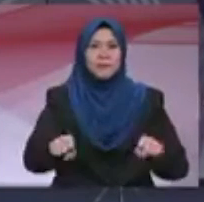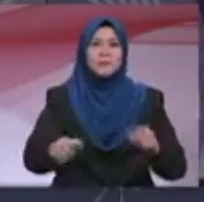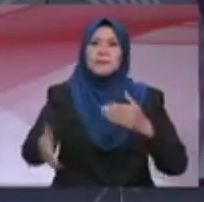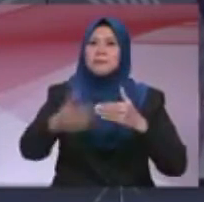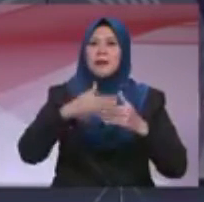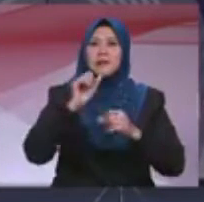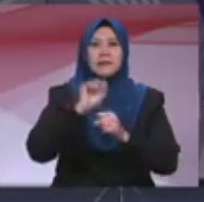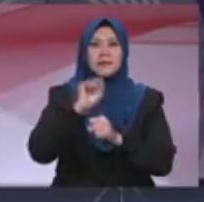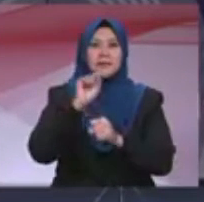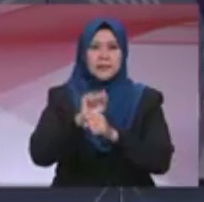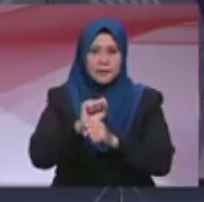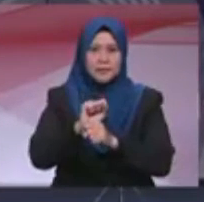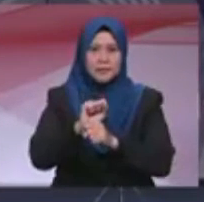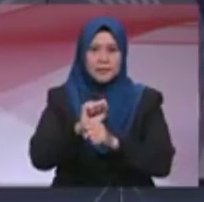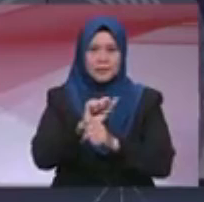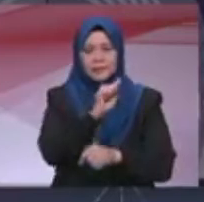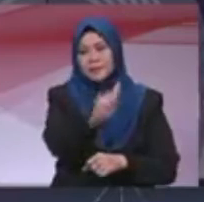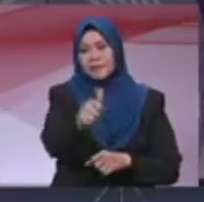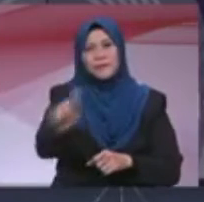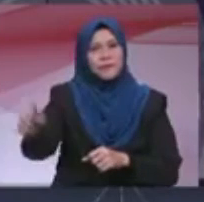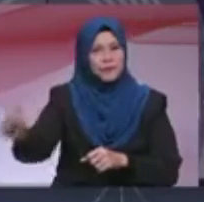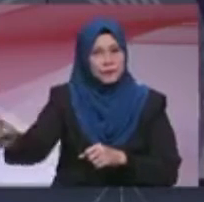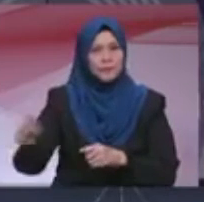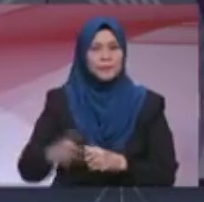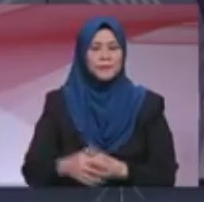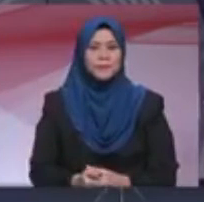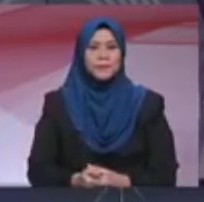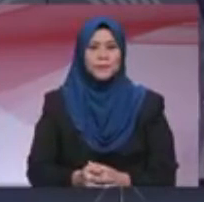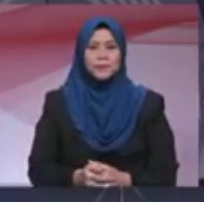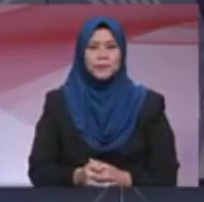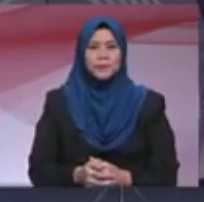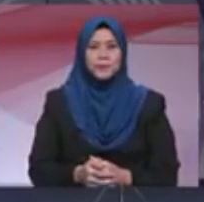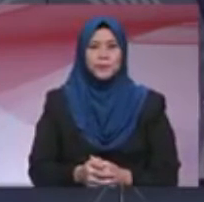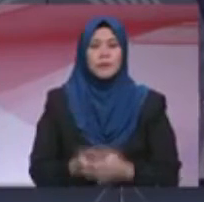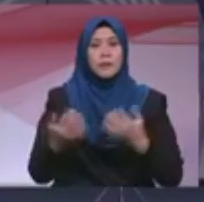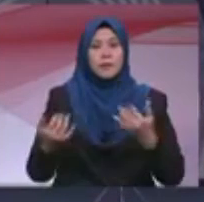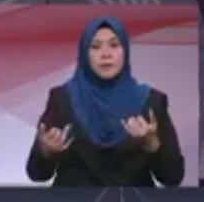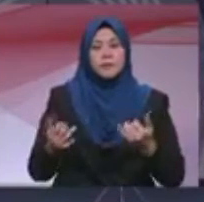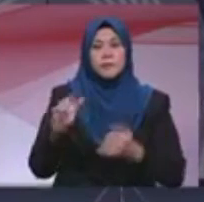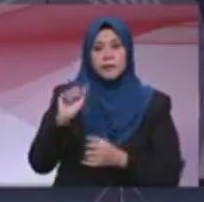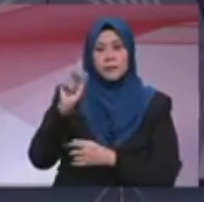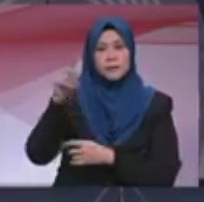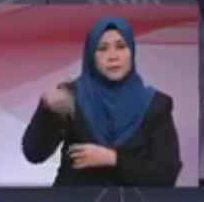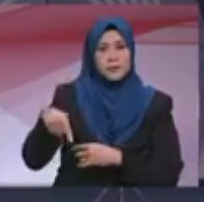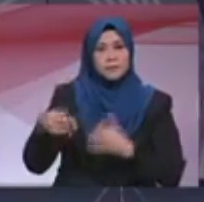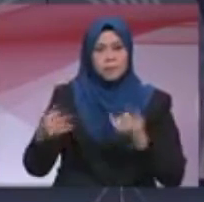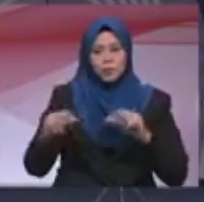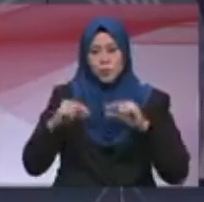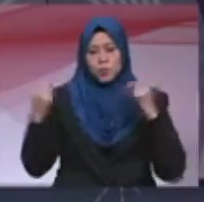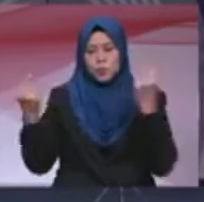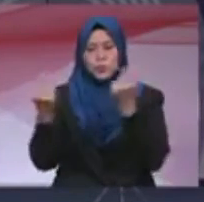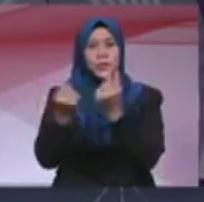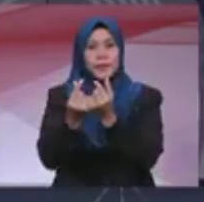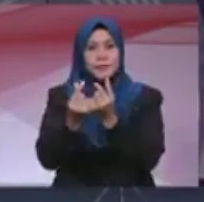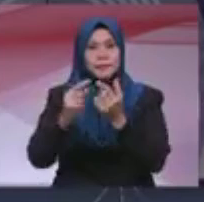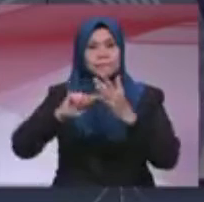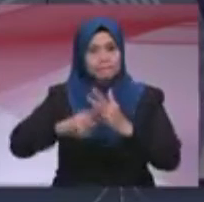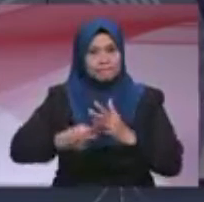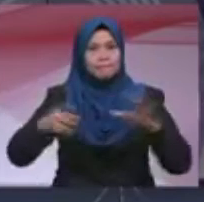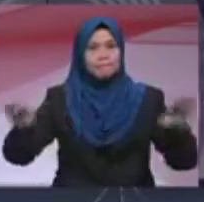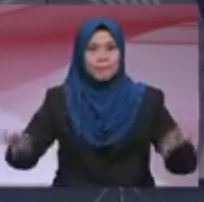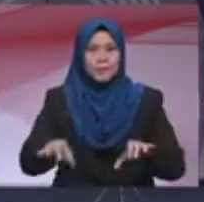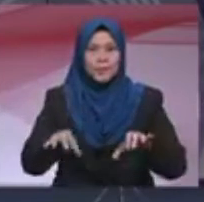bertugas ataupun kembali ke stesen masing-masing. Kehadiran AKP pula, anggota kumpulan pelaksana,